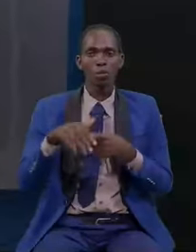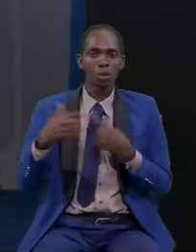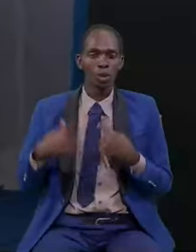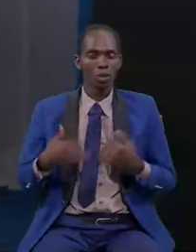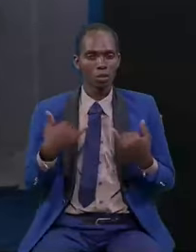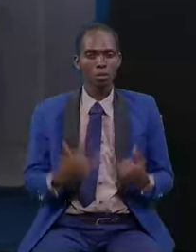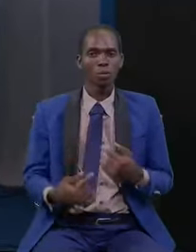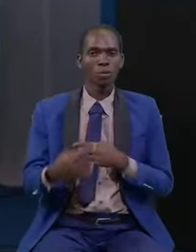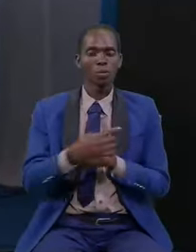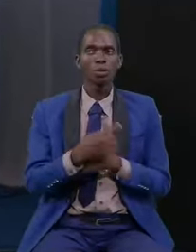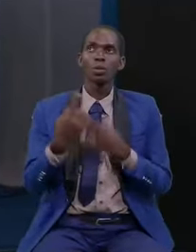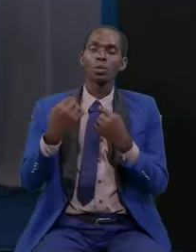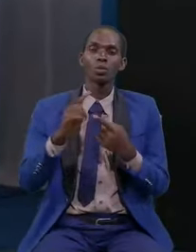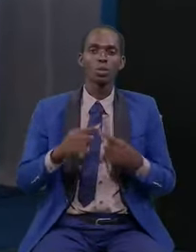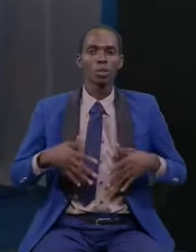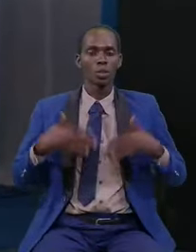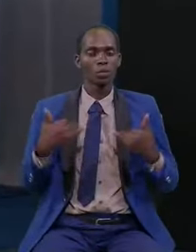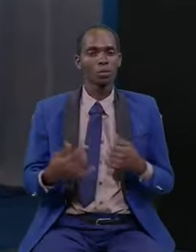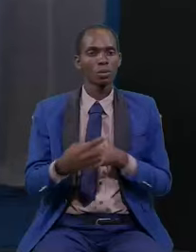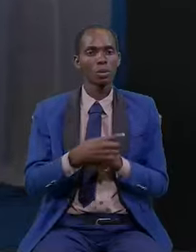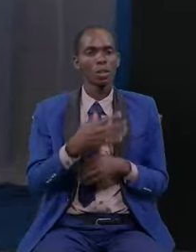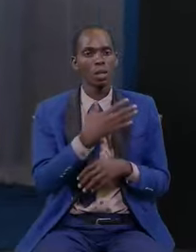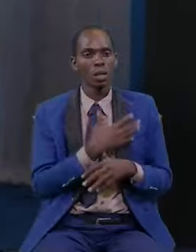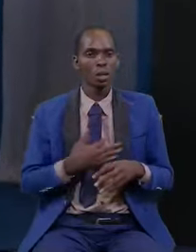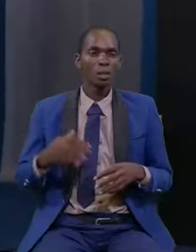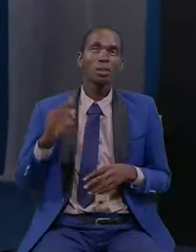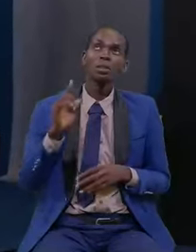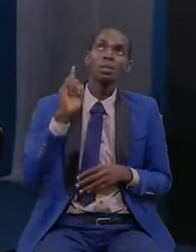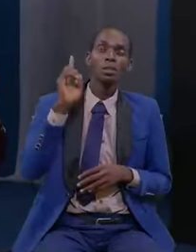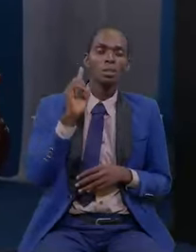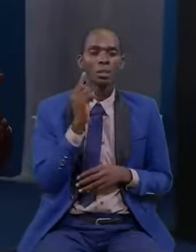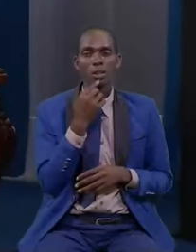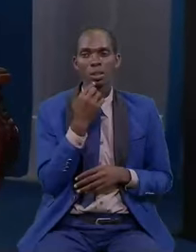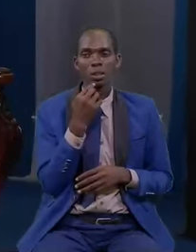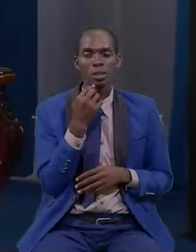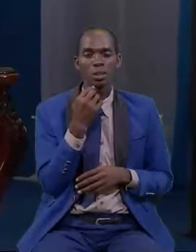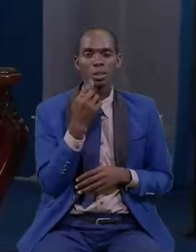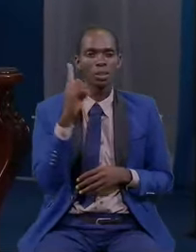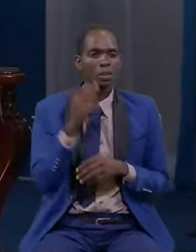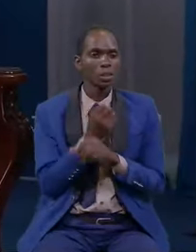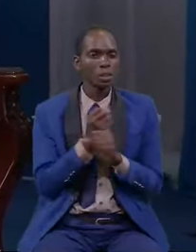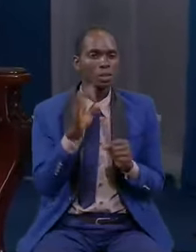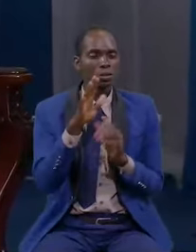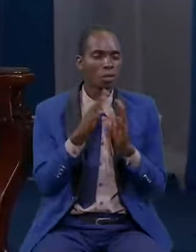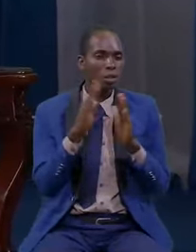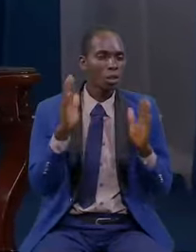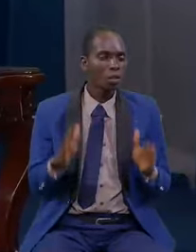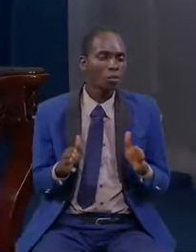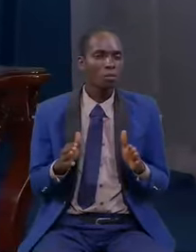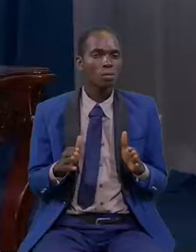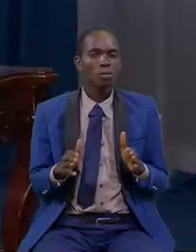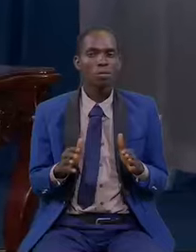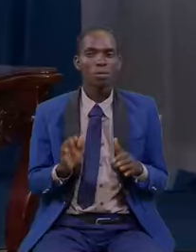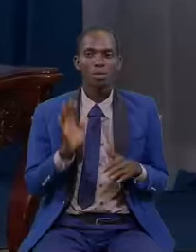venir dans votre vie ce jour et dit la maison, le temple,